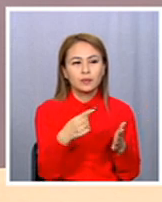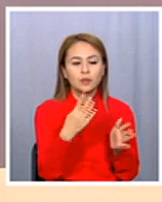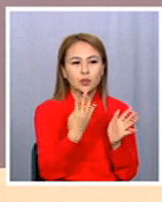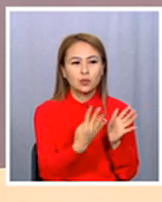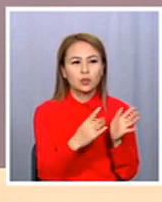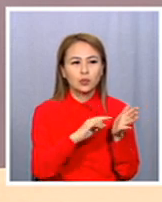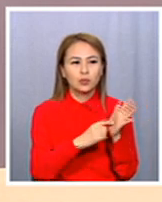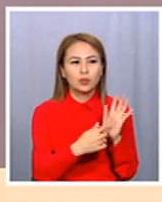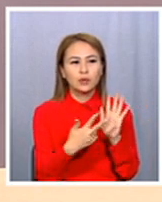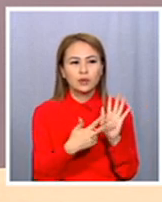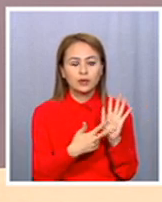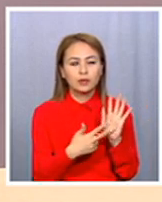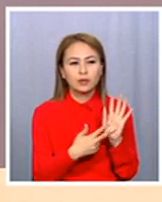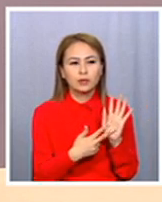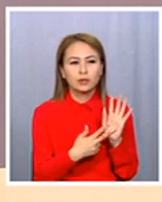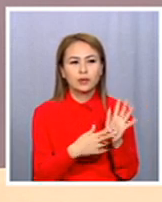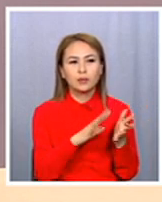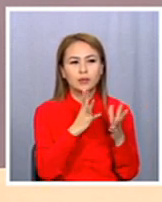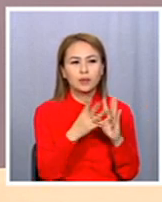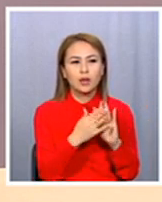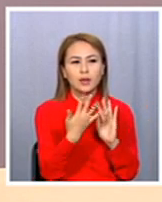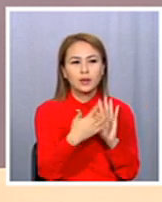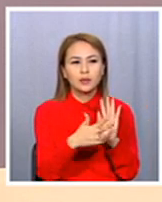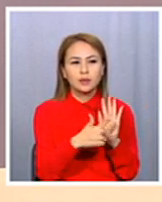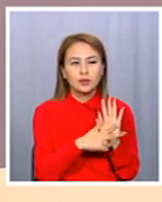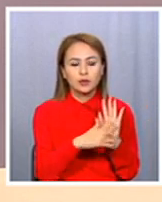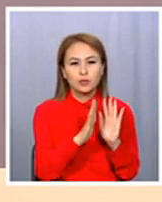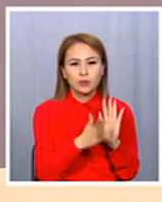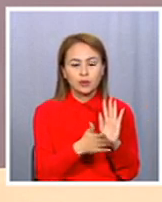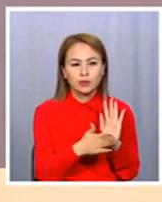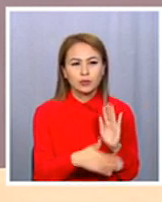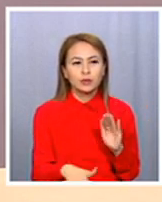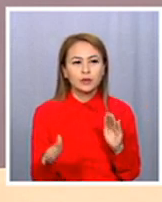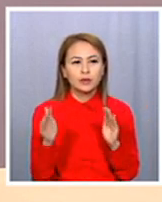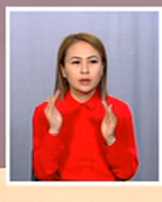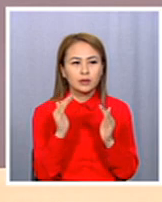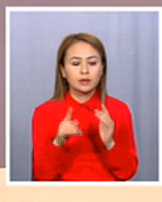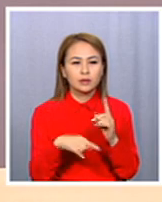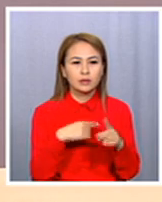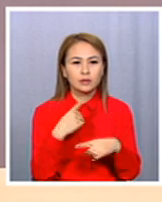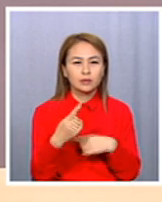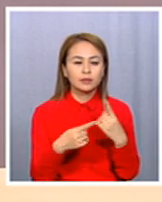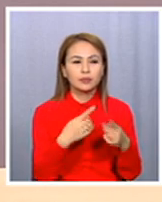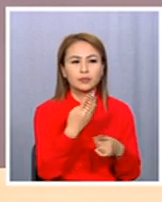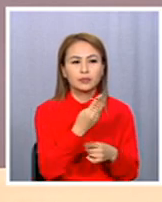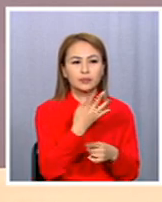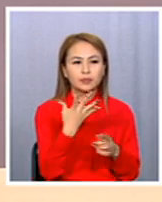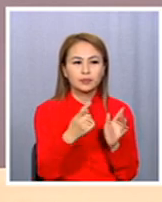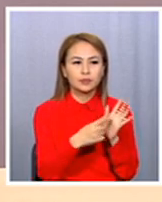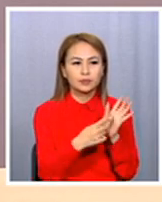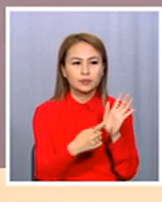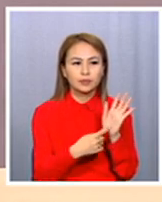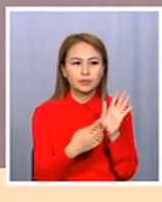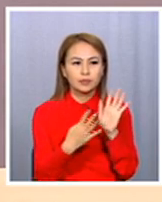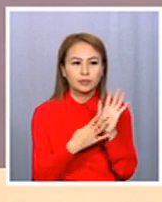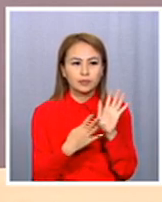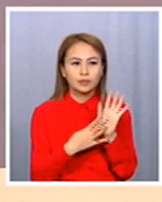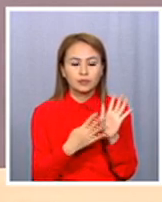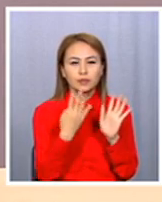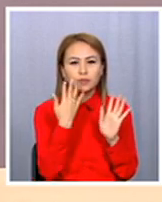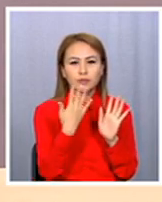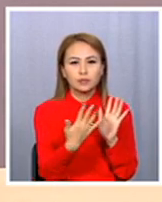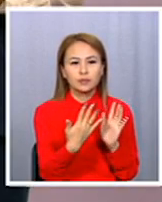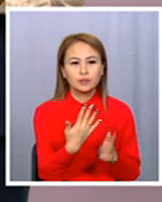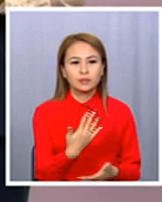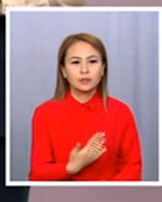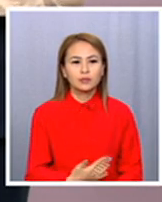сандарының көбейтіндісін азайтамыз. Мәні 58-ге тең. Келесі жақшаны үшін орындаймыз. 45 пен 9 сандарының бөлінісінің мәні